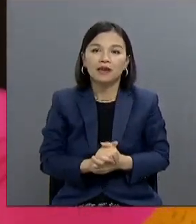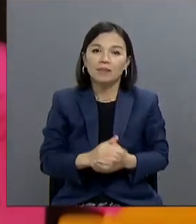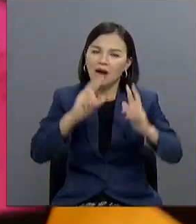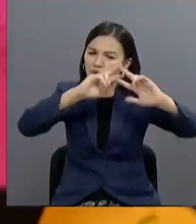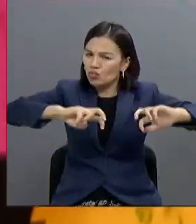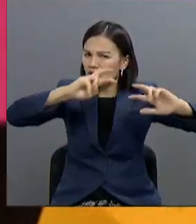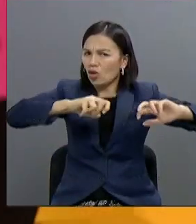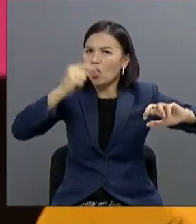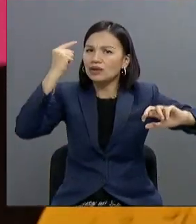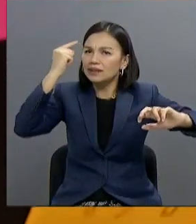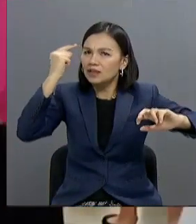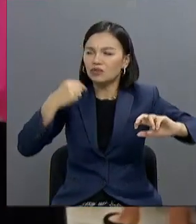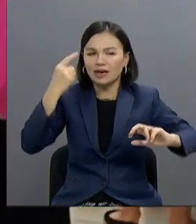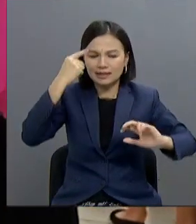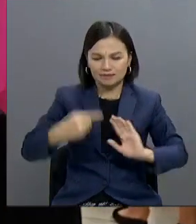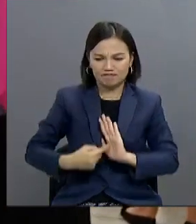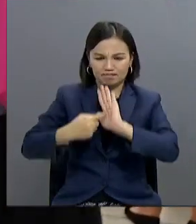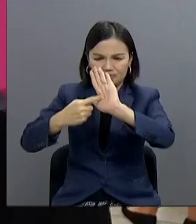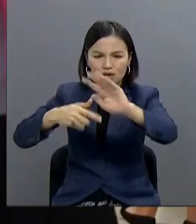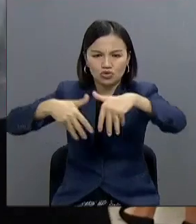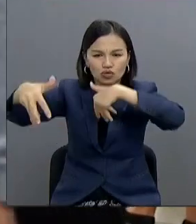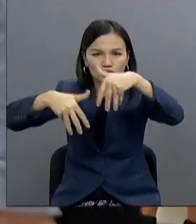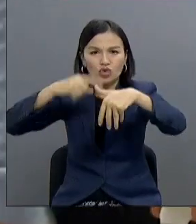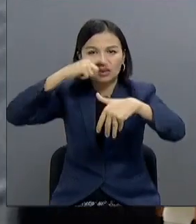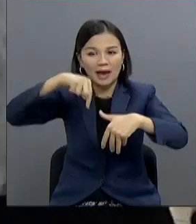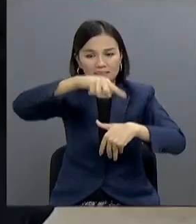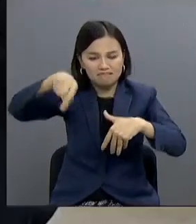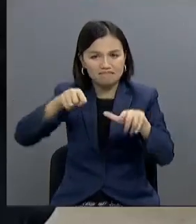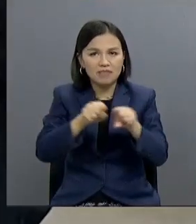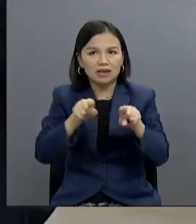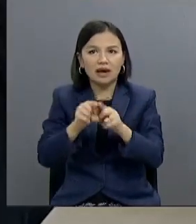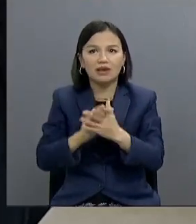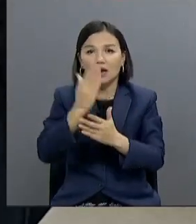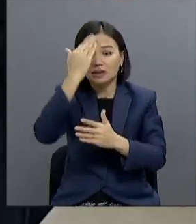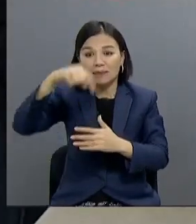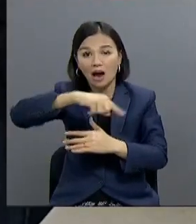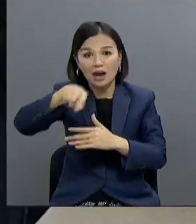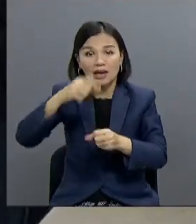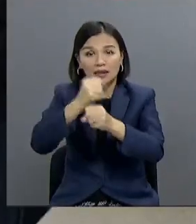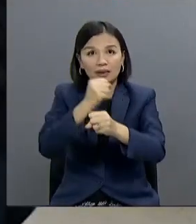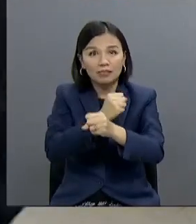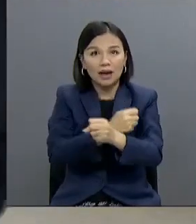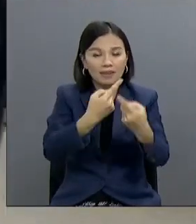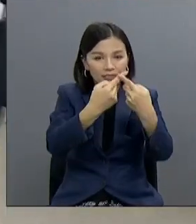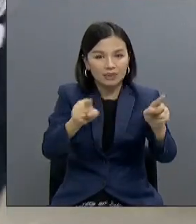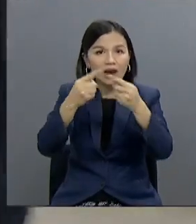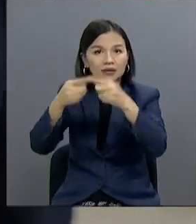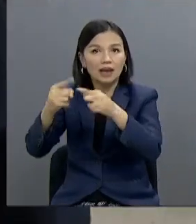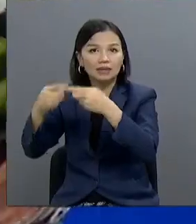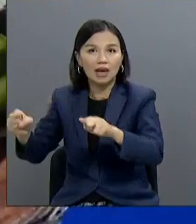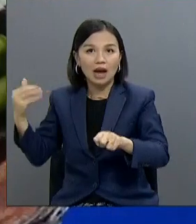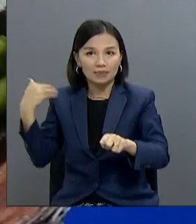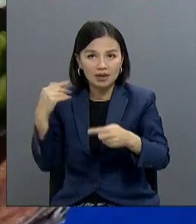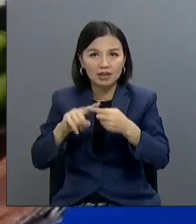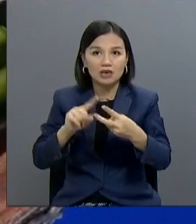ห์ก็สามารถสะท้อนคิดกับท้องถิ่นของเราได้เพราะในท้องถิ่นมีการสร้างแรงงานที่แตกต่างกันออกไปรวมทั้ง